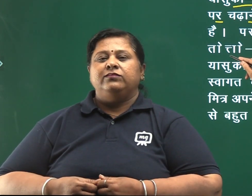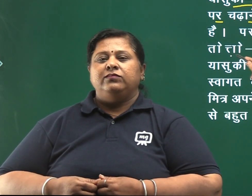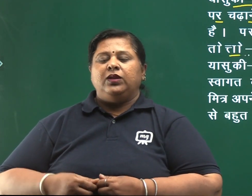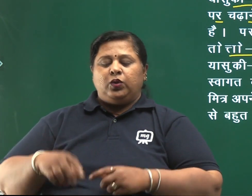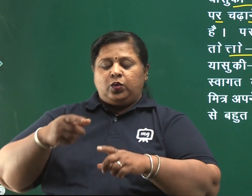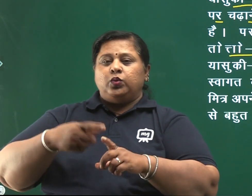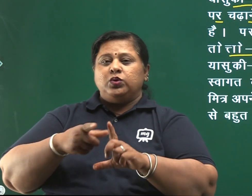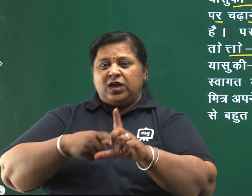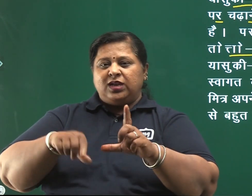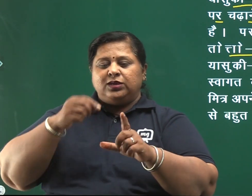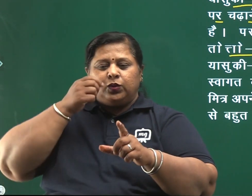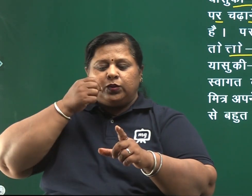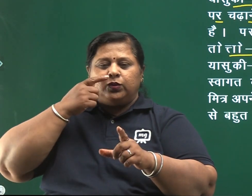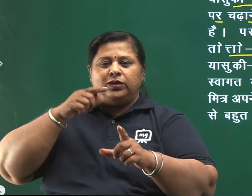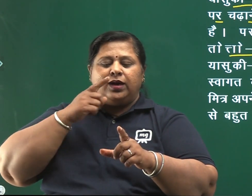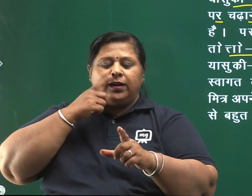तोतोचान